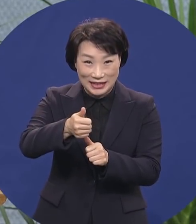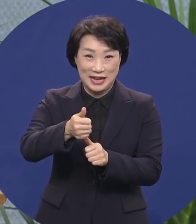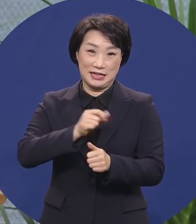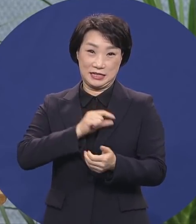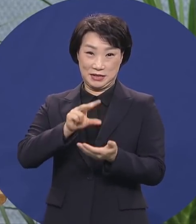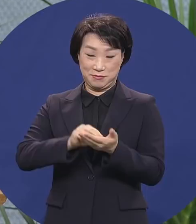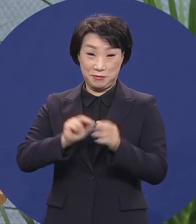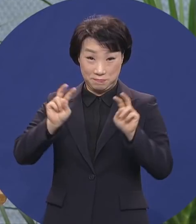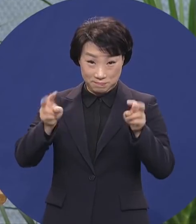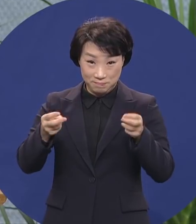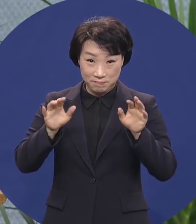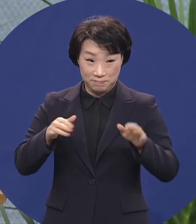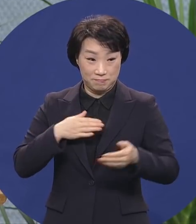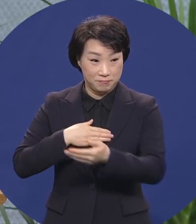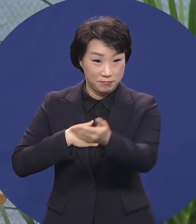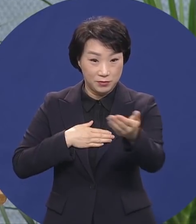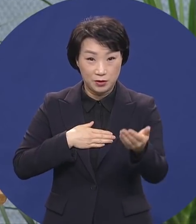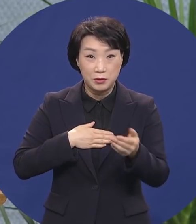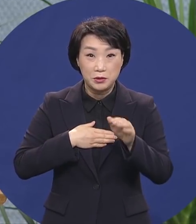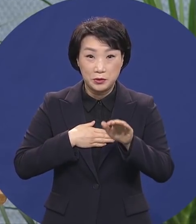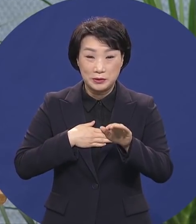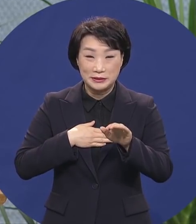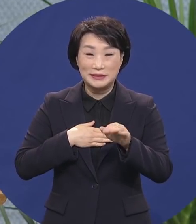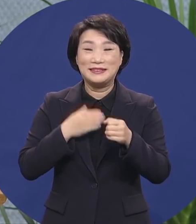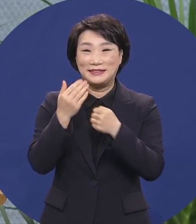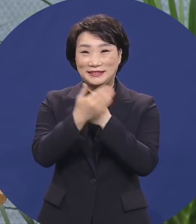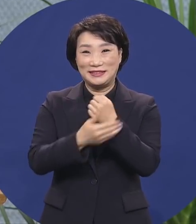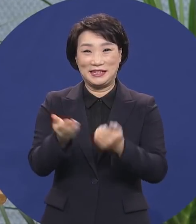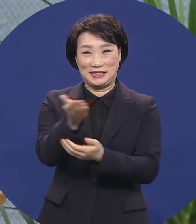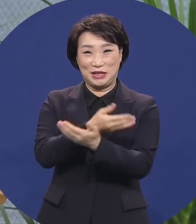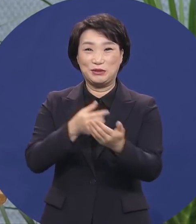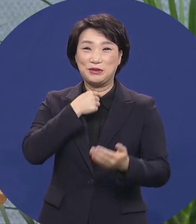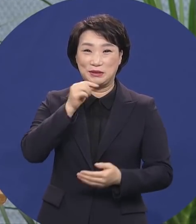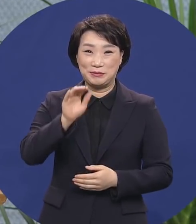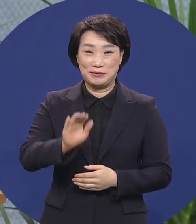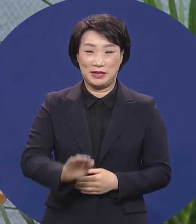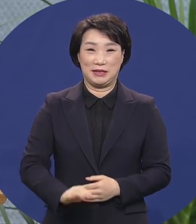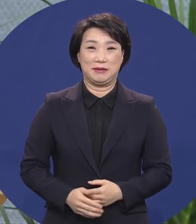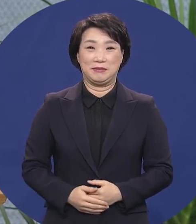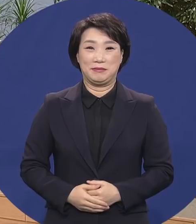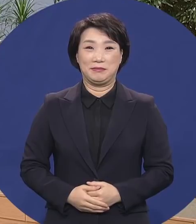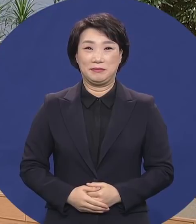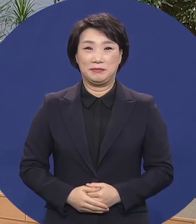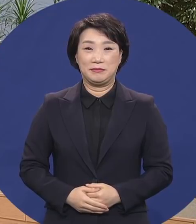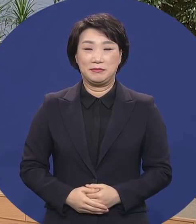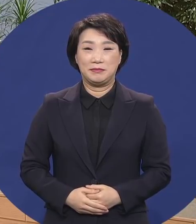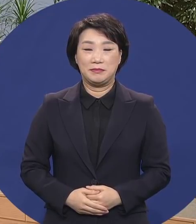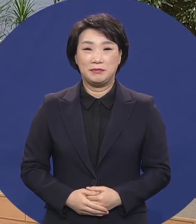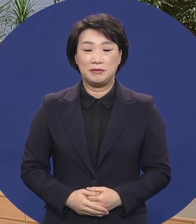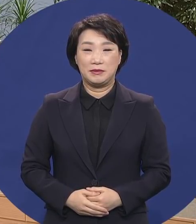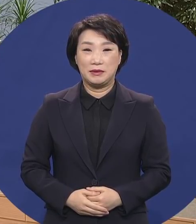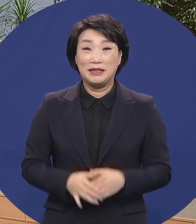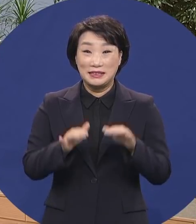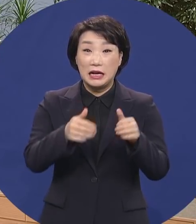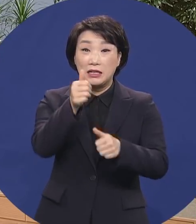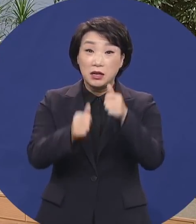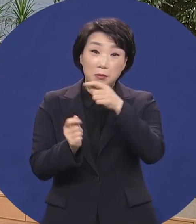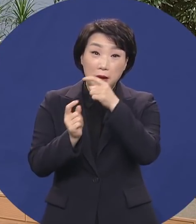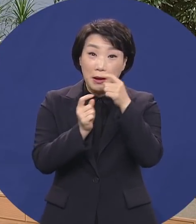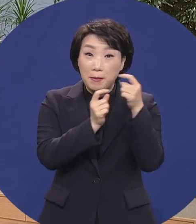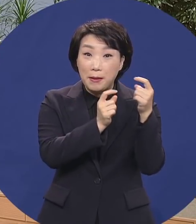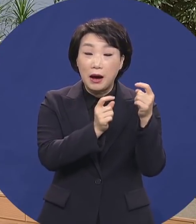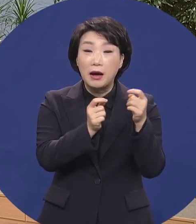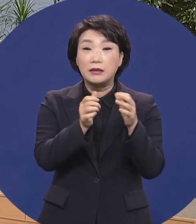이긴다, 이와 같은 제목으로 은혜를 나누고자 합니다. 시험 든